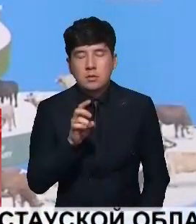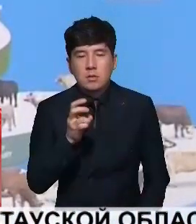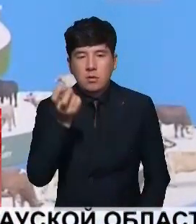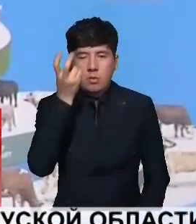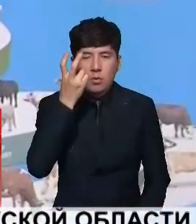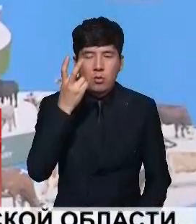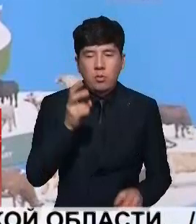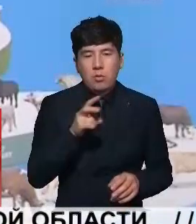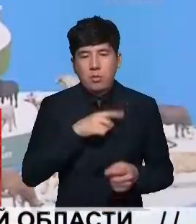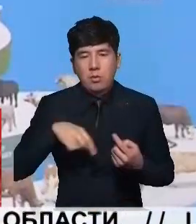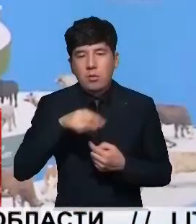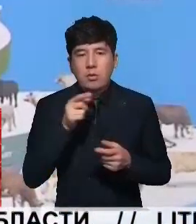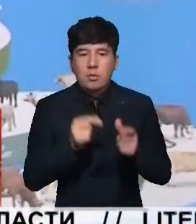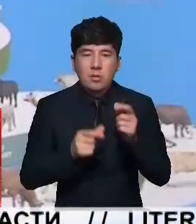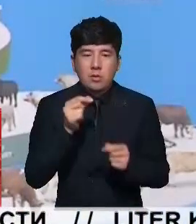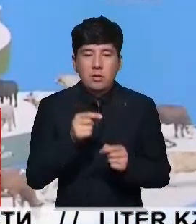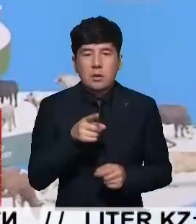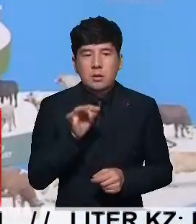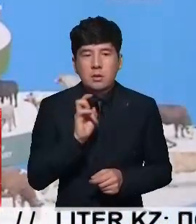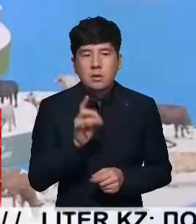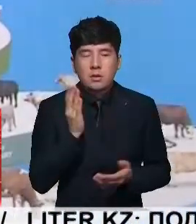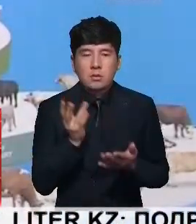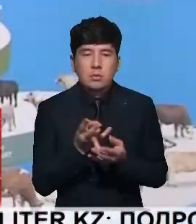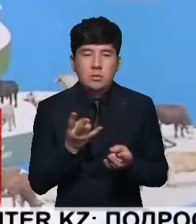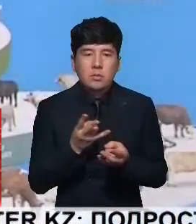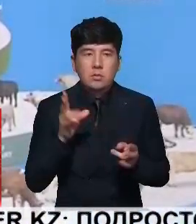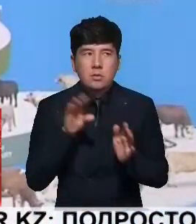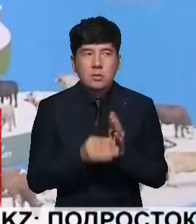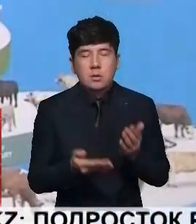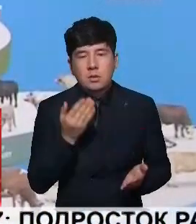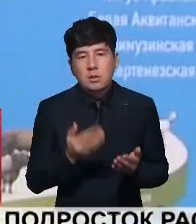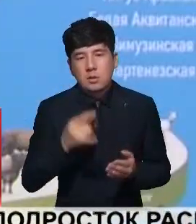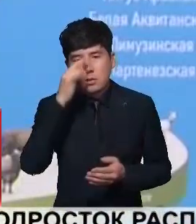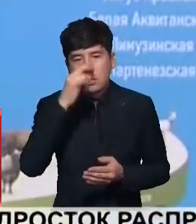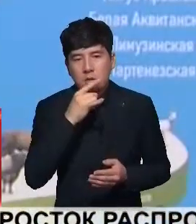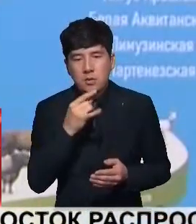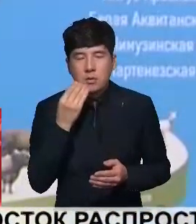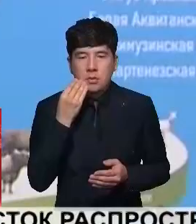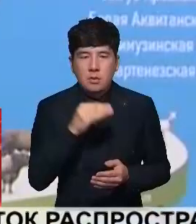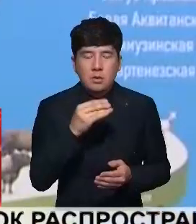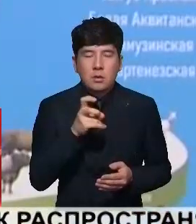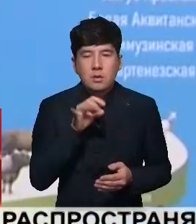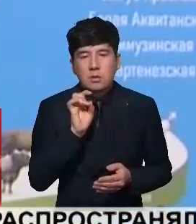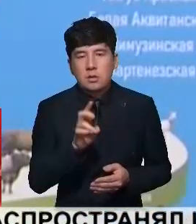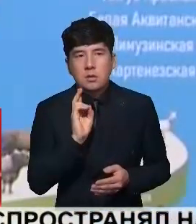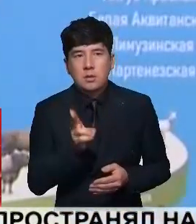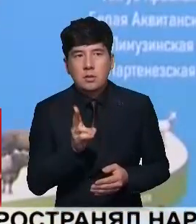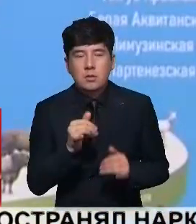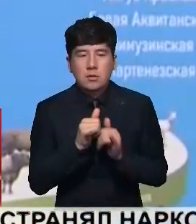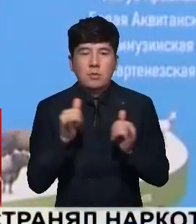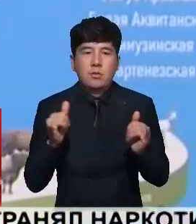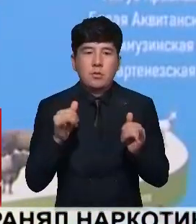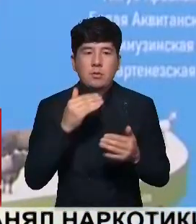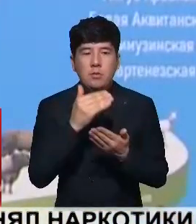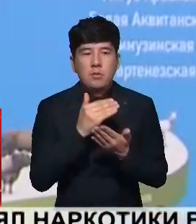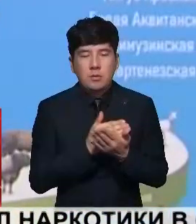для производства молока нужна генетика, нужно осеменять коров. Если в Казахстане будет использоваться хорошая генетика, это позволит увеличить производство молока